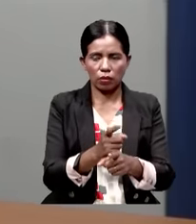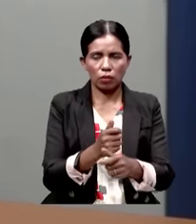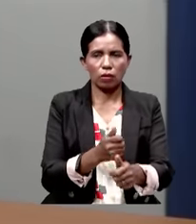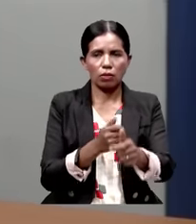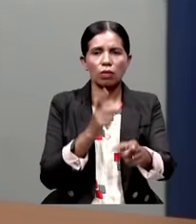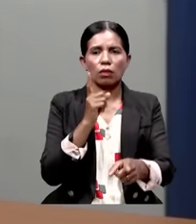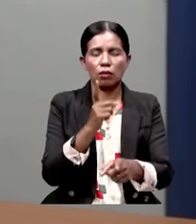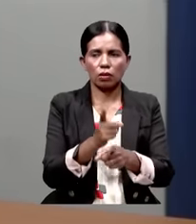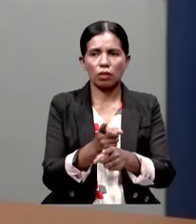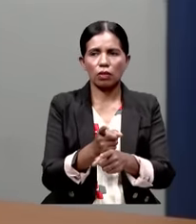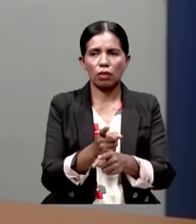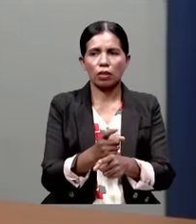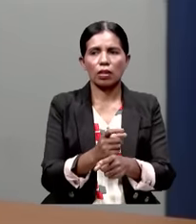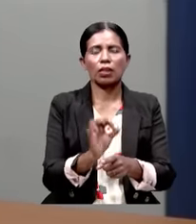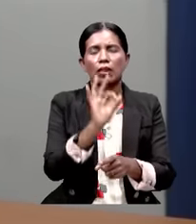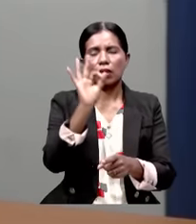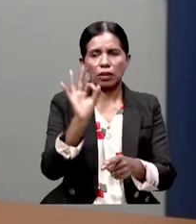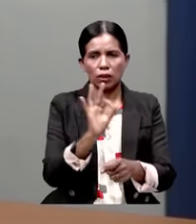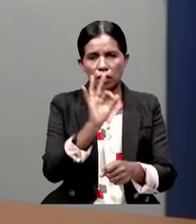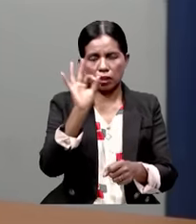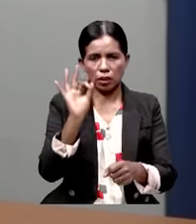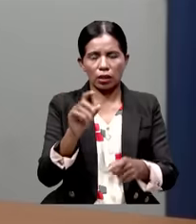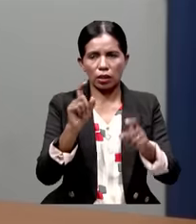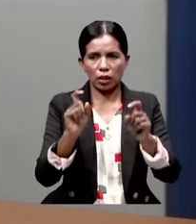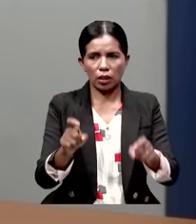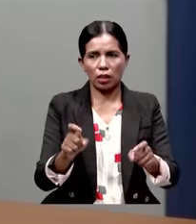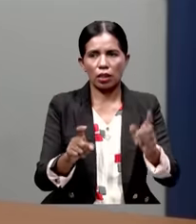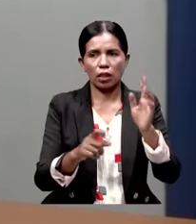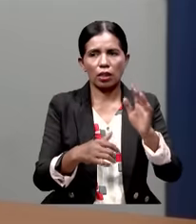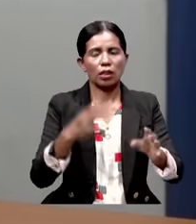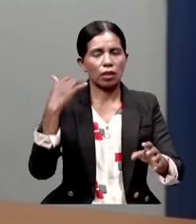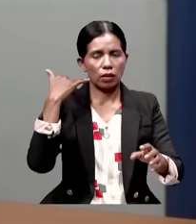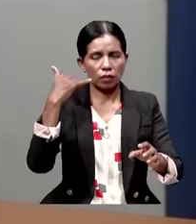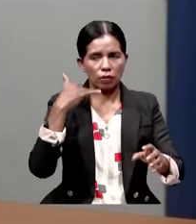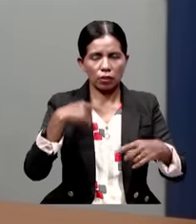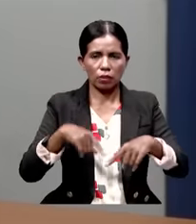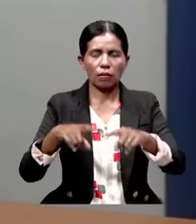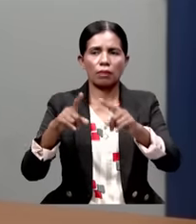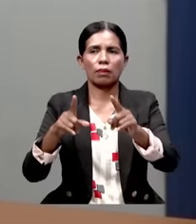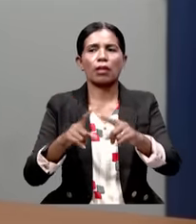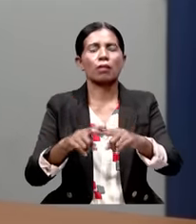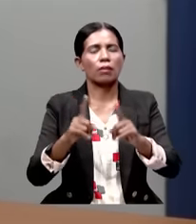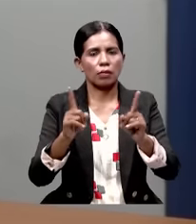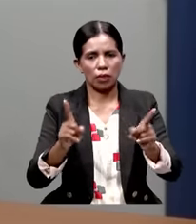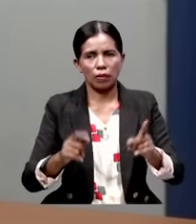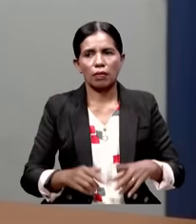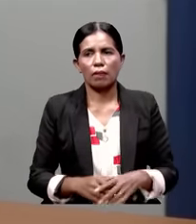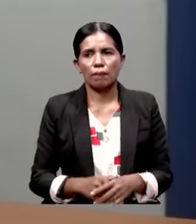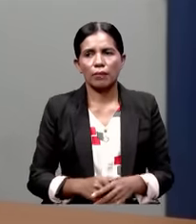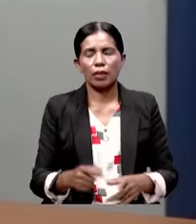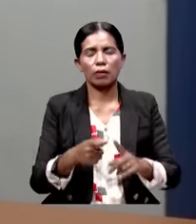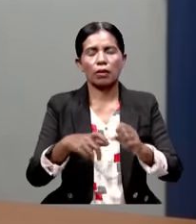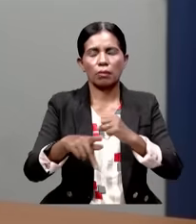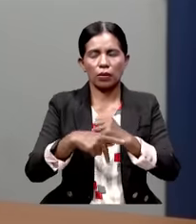tuir lolos sexta feira ne tem que halo kontakto e lotrar ba terreno. Mai be husi